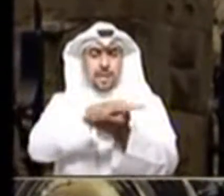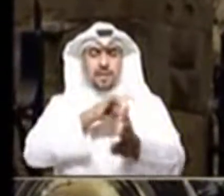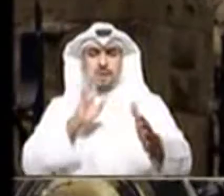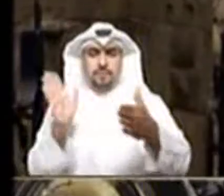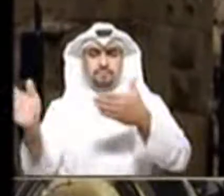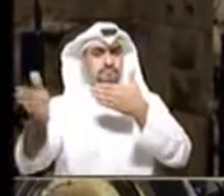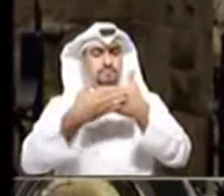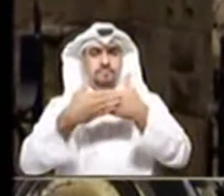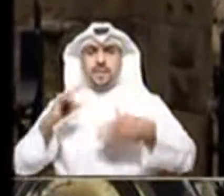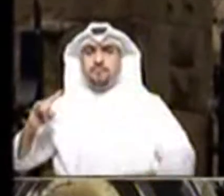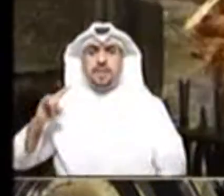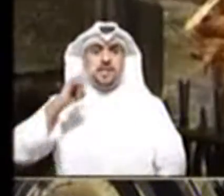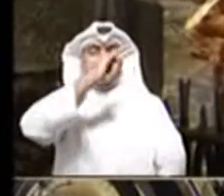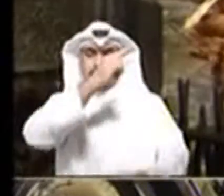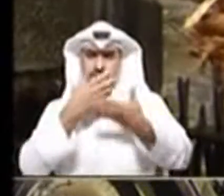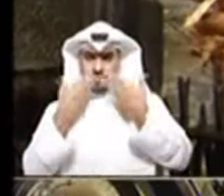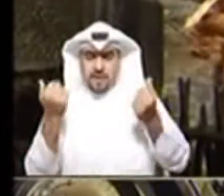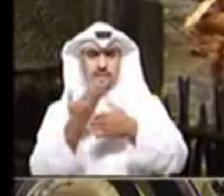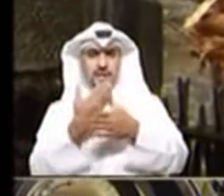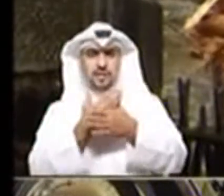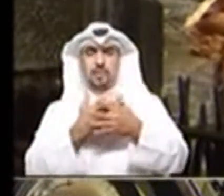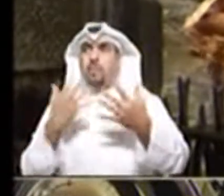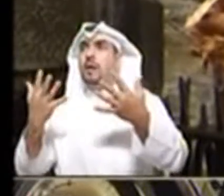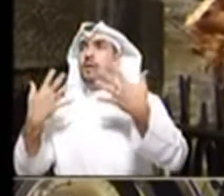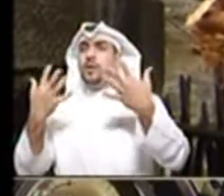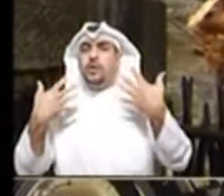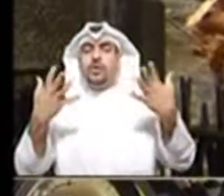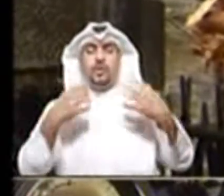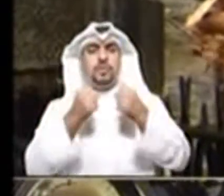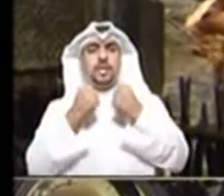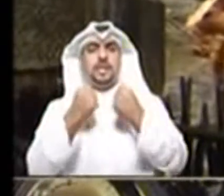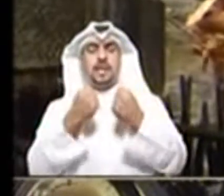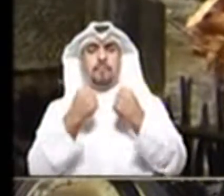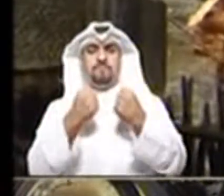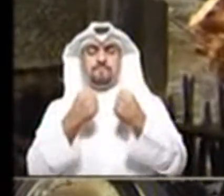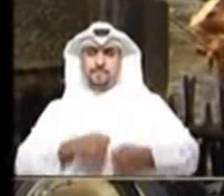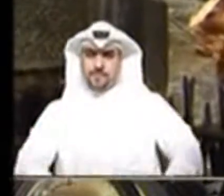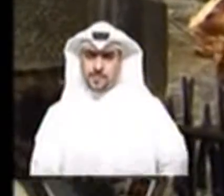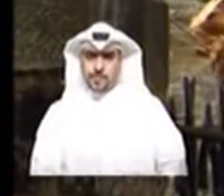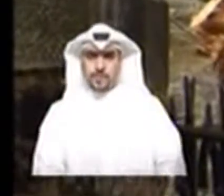75 رحلة بسبب الظروف الجوية، بالإضافة إلى تحويل مسار 10 رحلات أخرى.